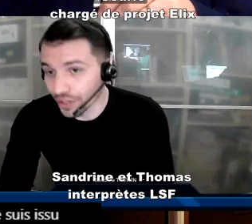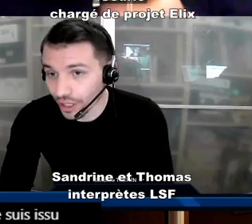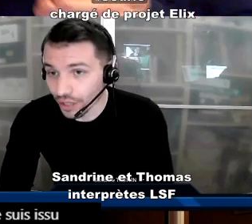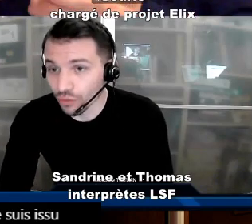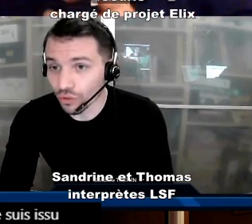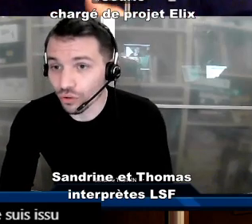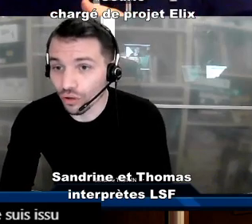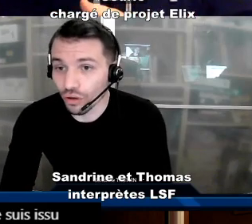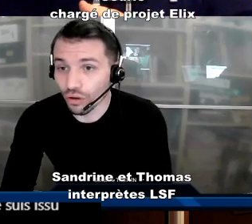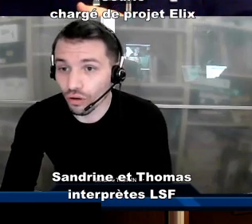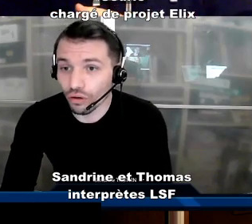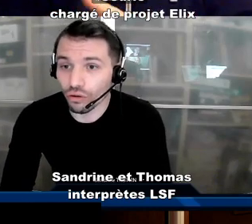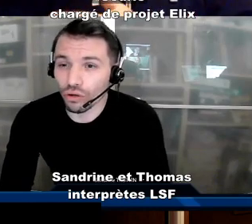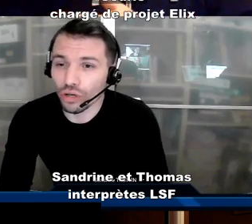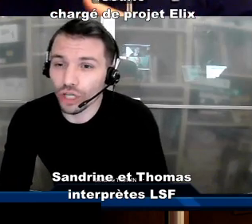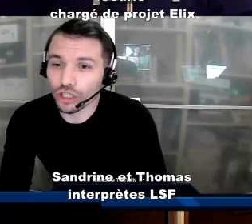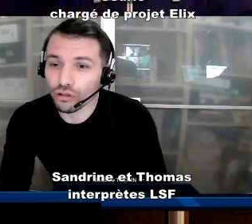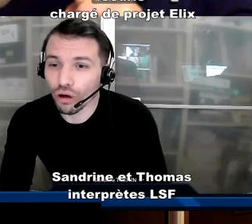j'ai intégré donc